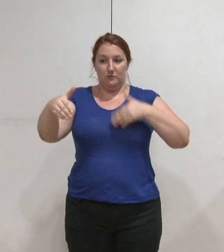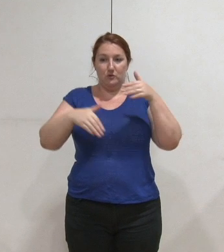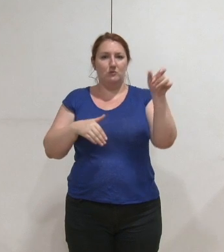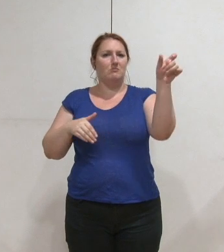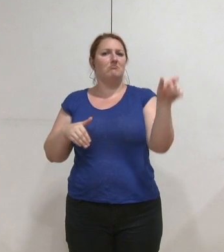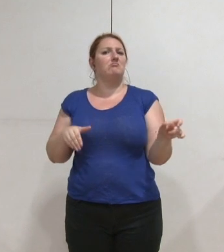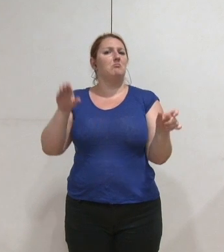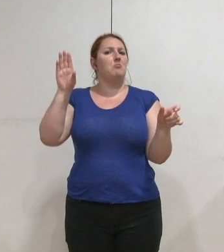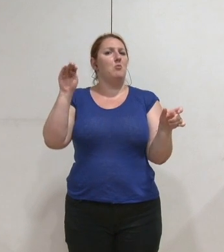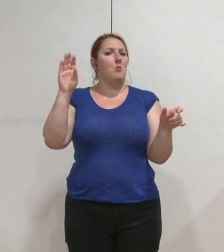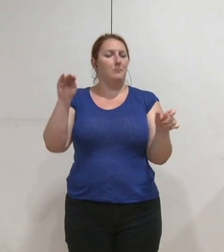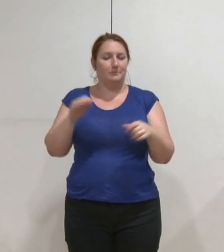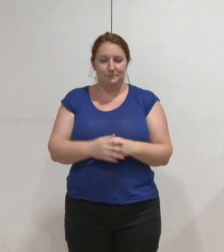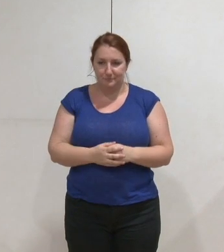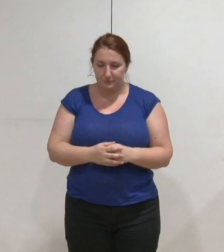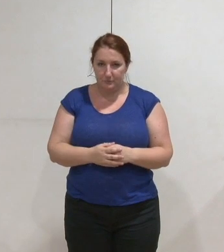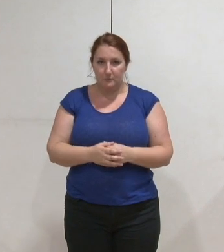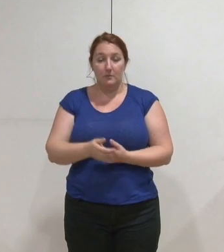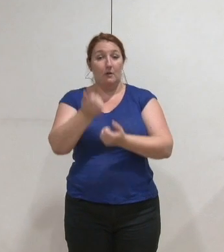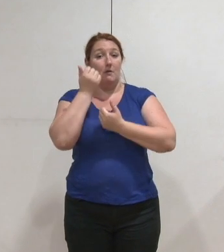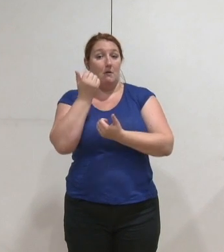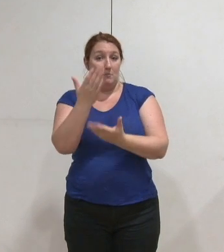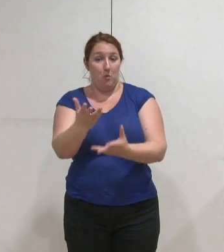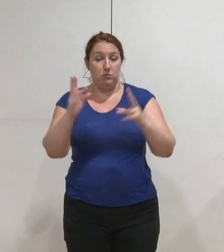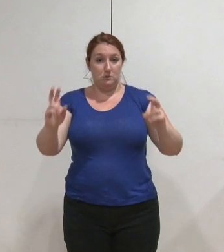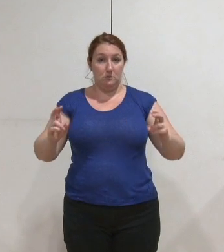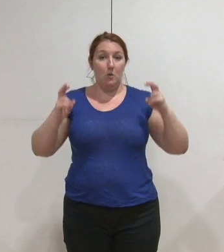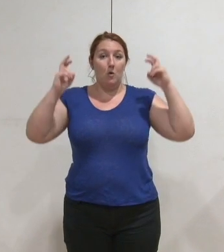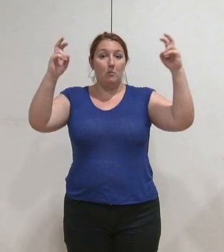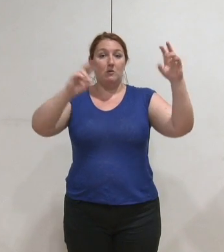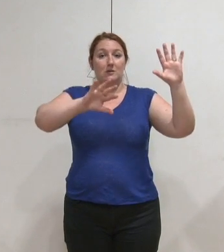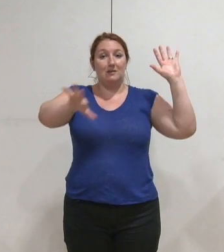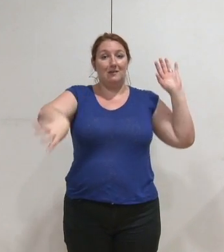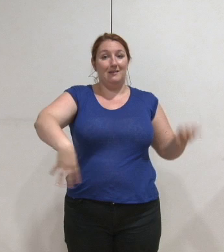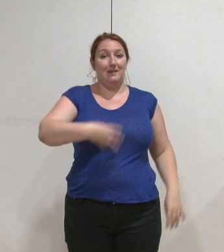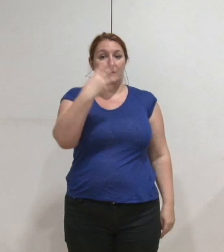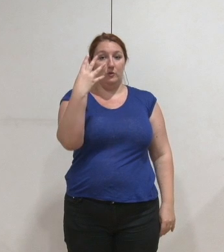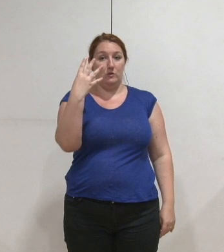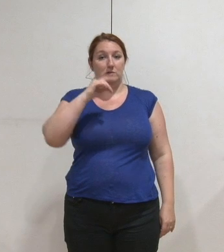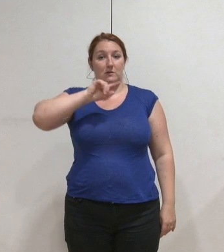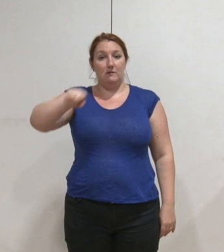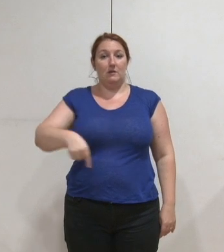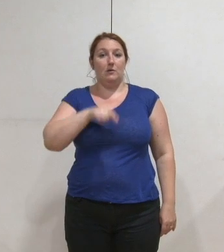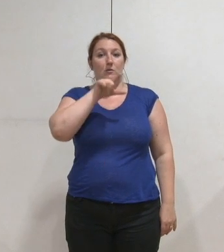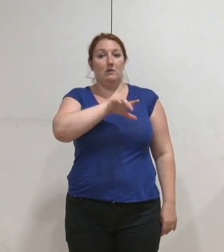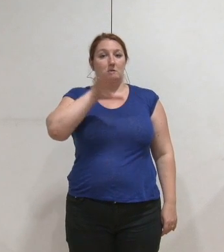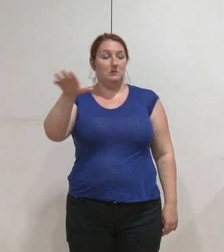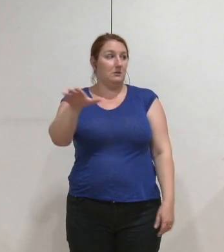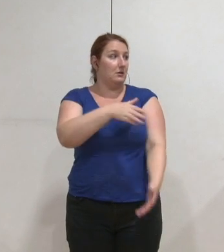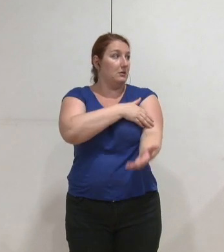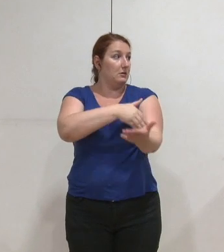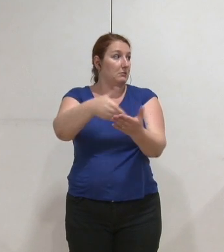du graphique et il est proposé de l'augmenter de 14,25 million d'euros